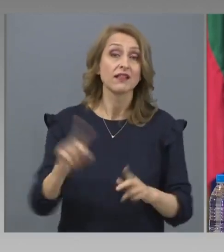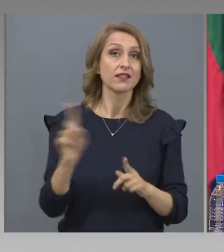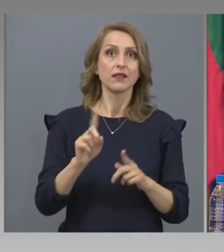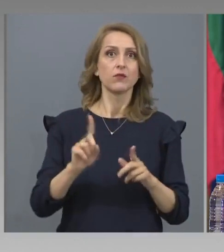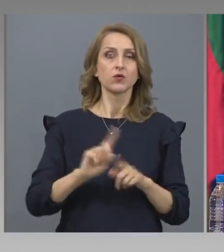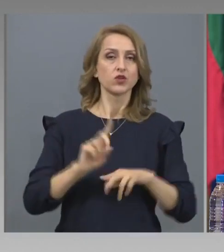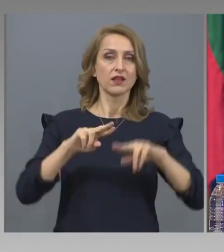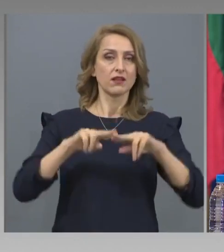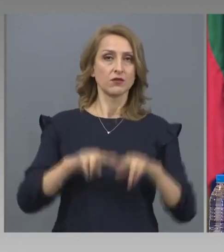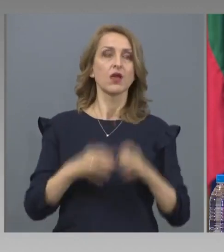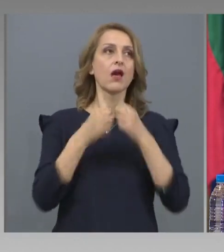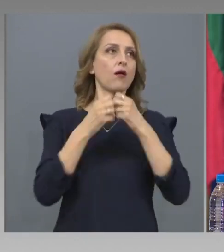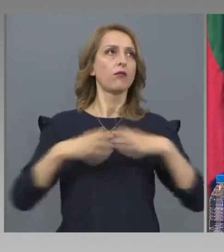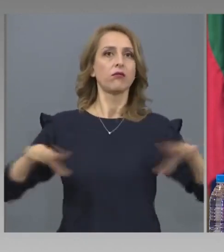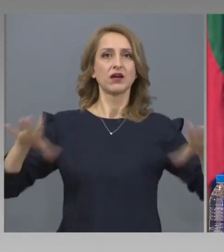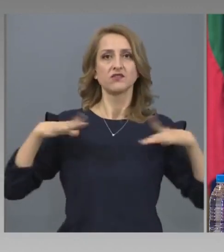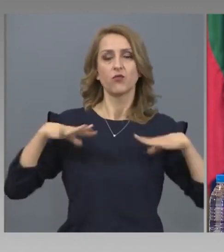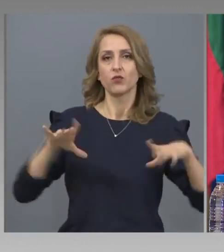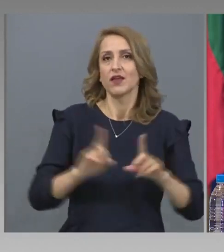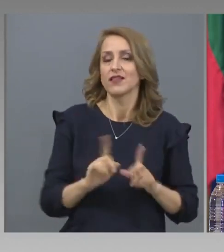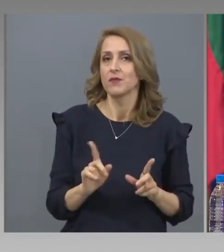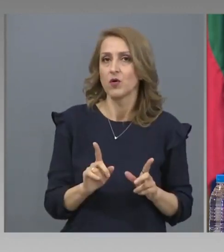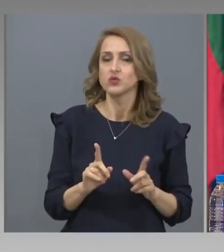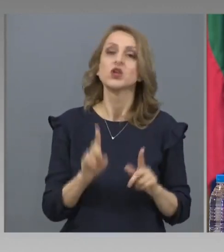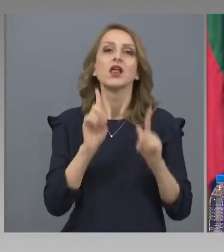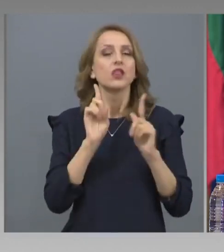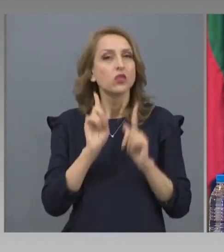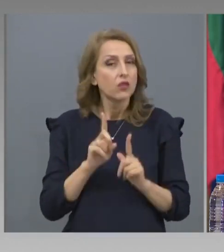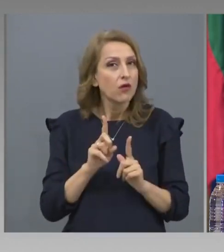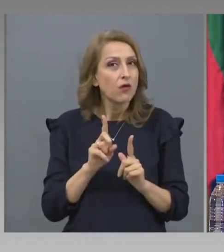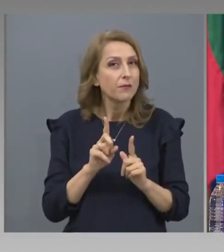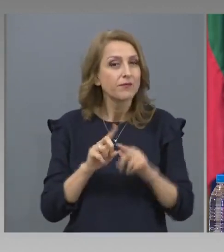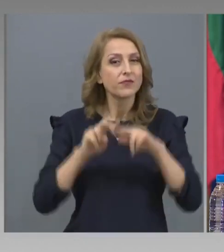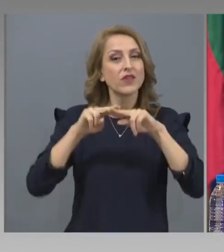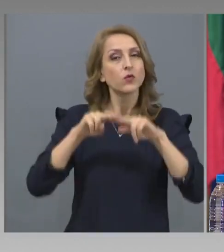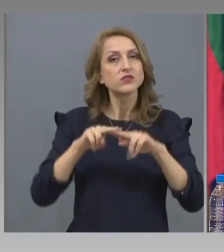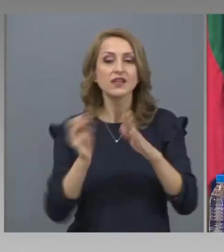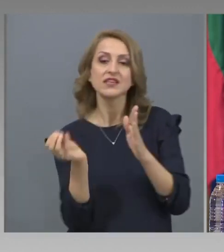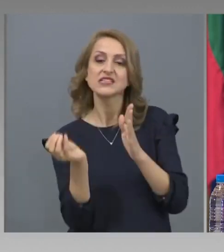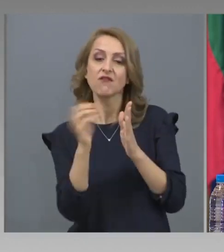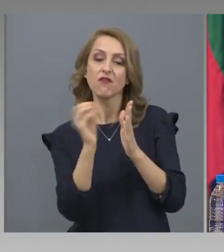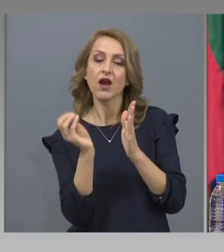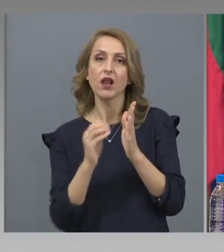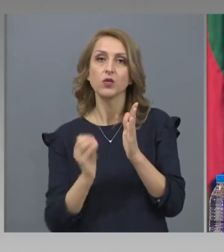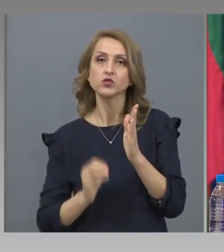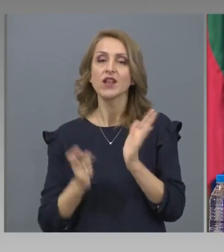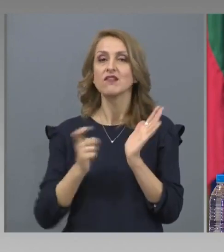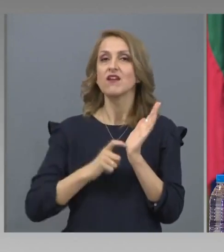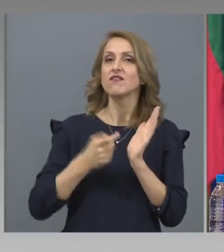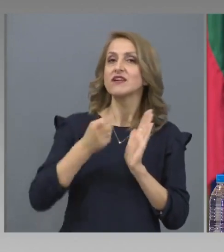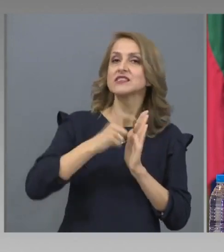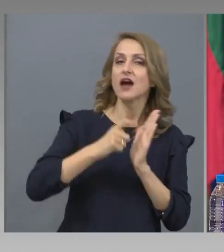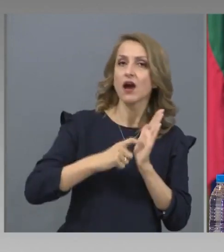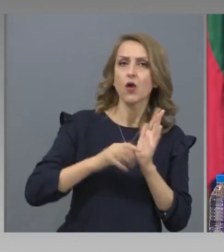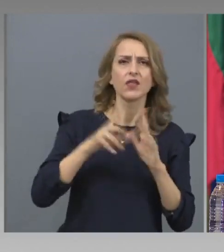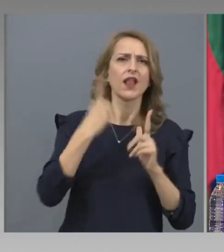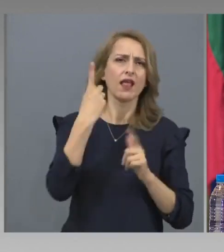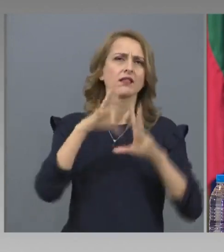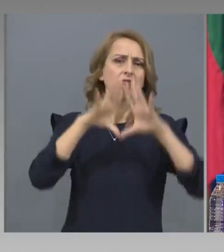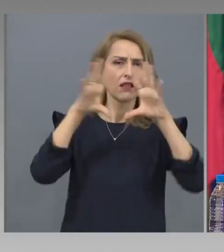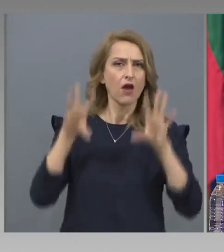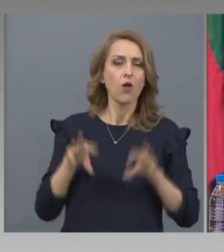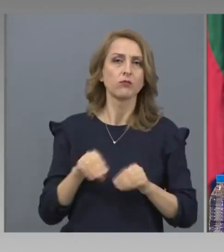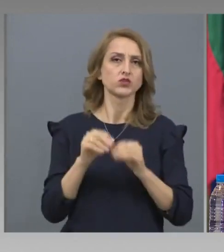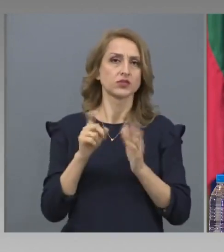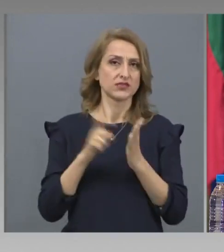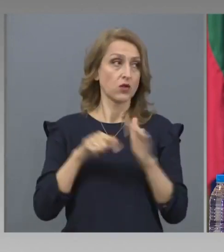да не останат. Но да останат в съответните закони или в общ закон, утре